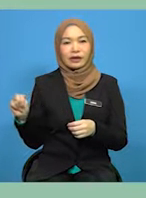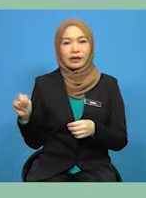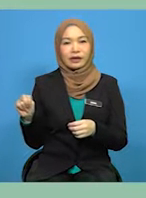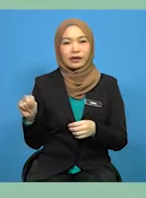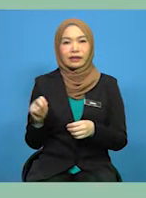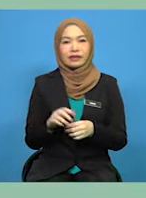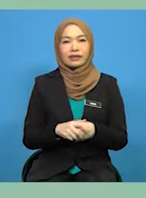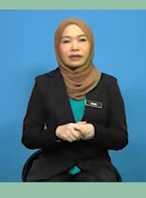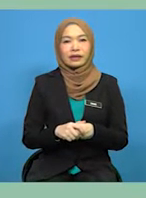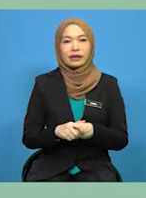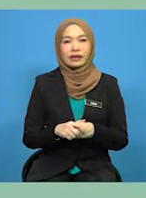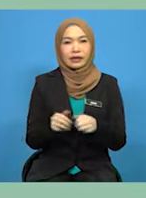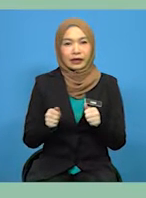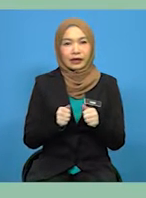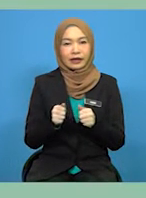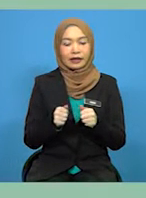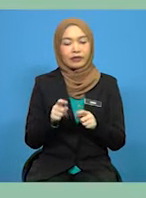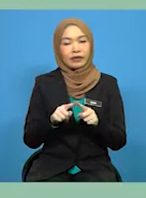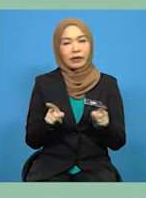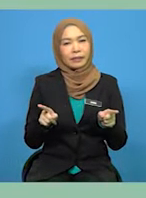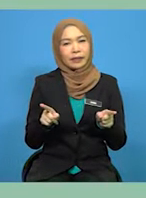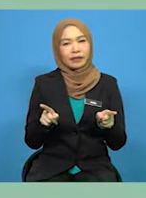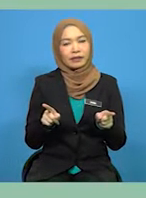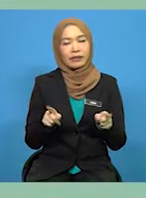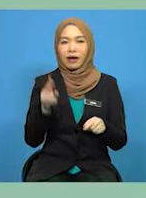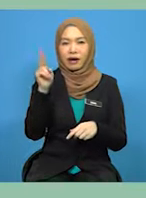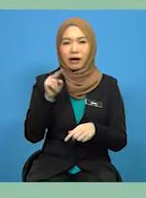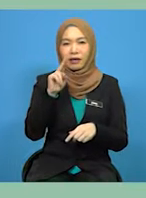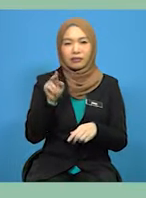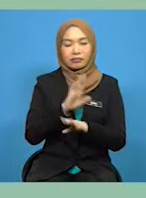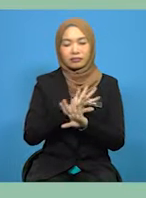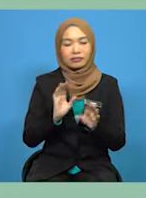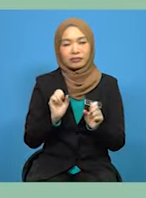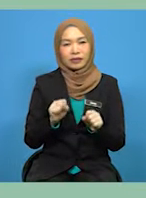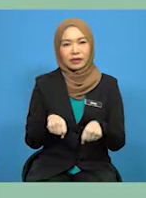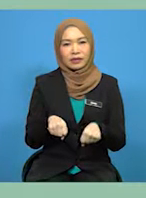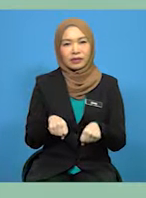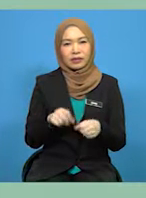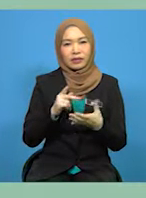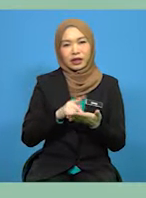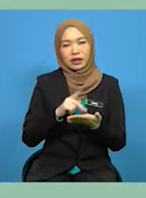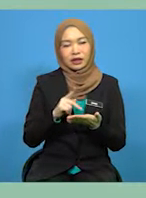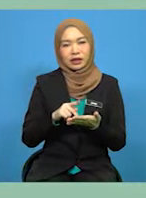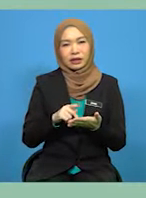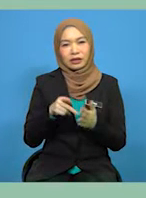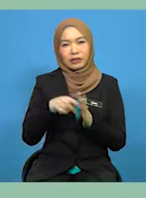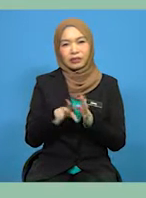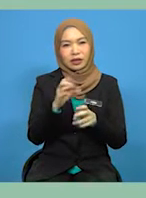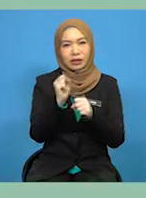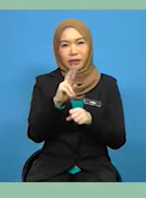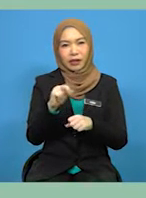tidak sah di sisi undang-undang. Contohnya, menanam dan mengedar